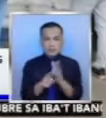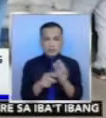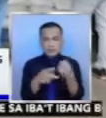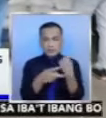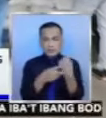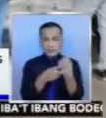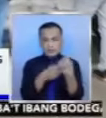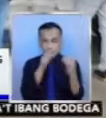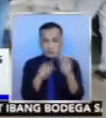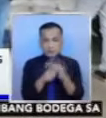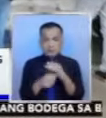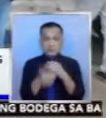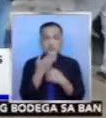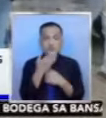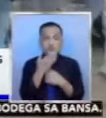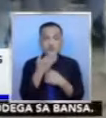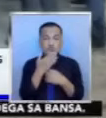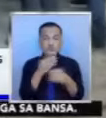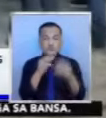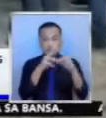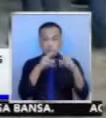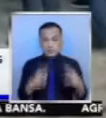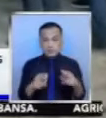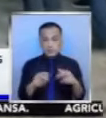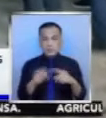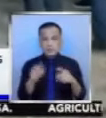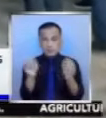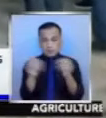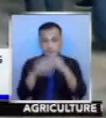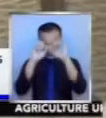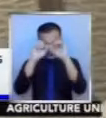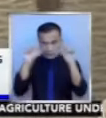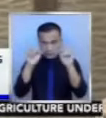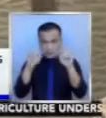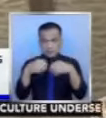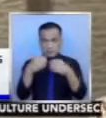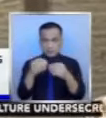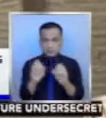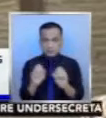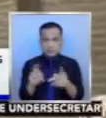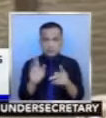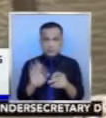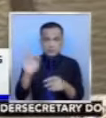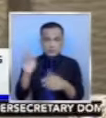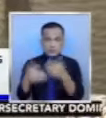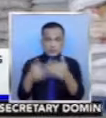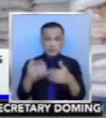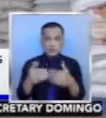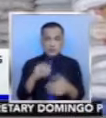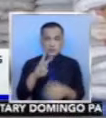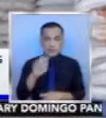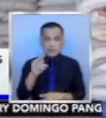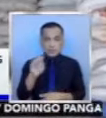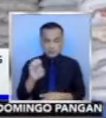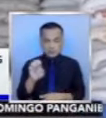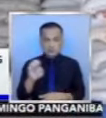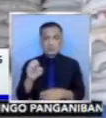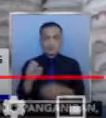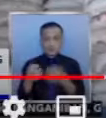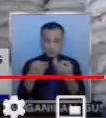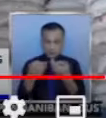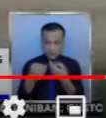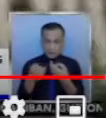nauna nang sinabi ng Malacanang, nabibigyan nila ng pagkakataon ng mga nangangasiwa ng warehouse na magpaliwanag o magpakita ng mga